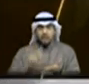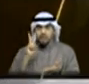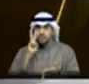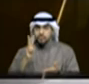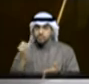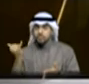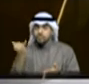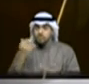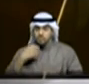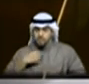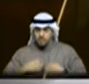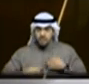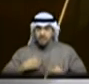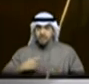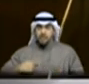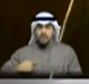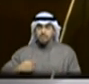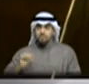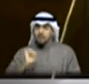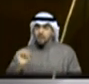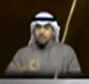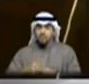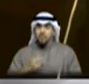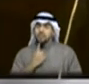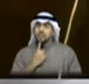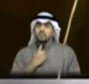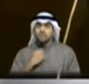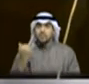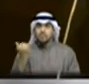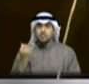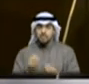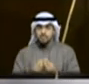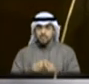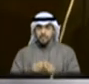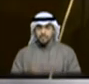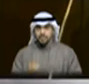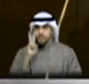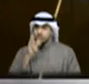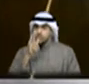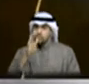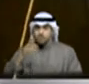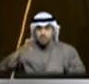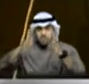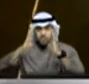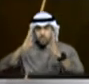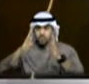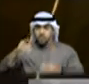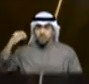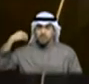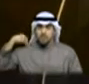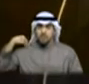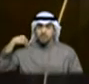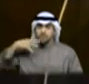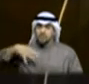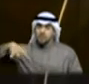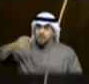الوفاء والولاء لقيادتنا الحكيمة. الأخوات والأخوة، كل الشكر والتقدير وعظيم